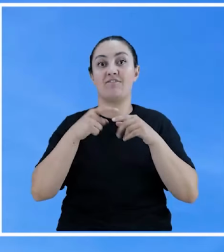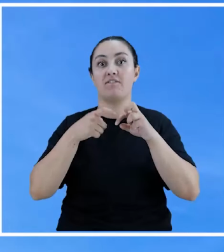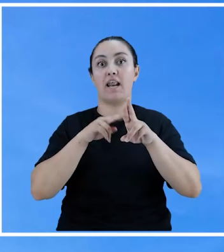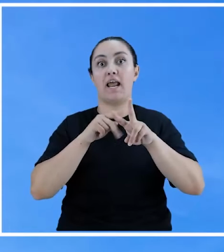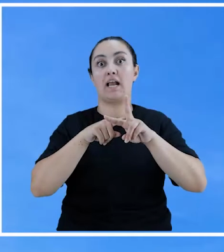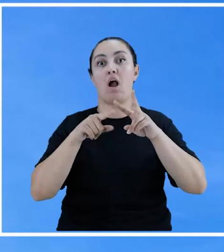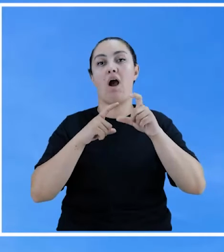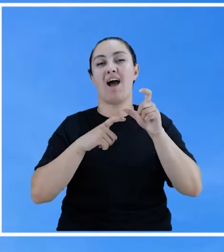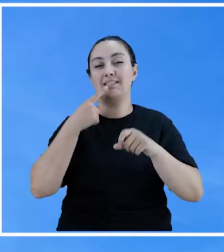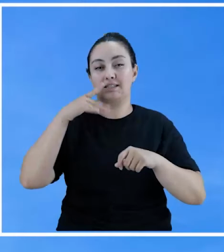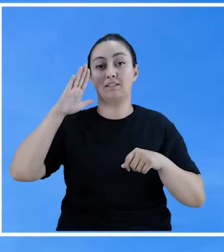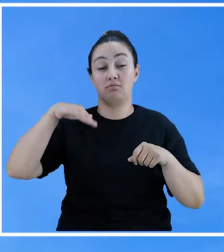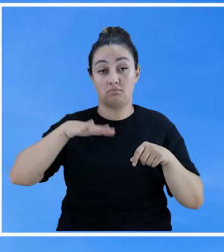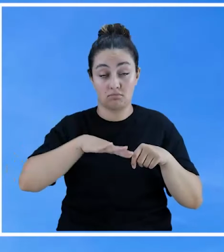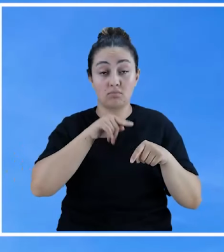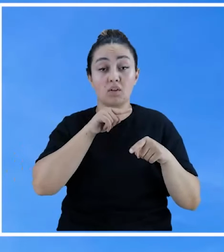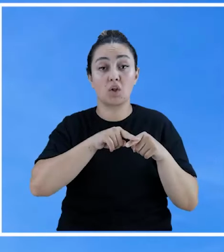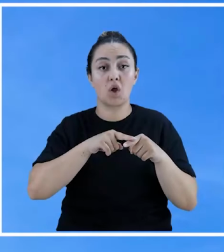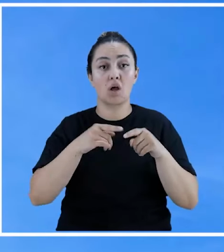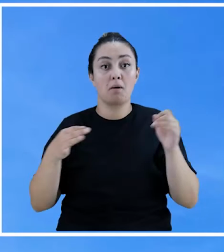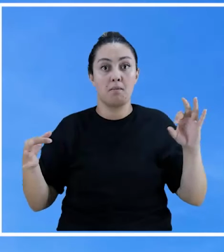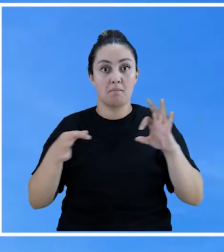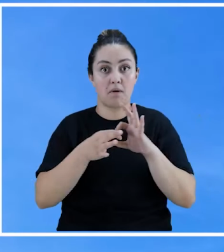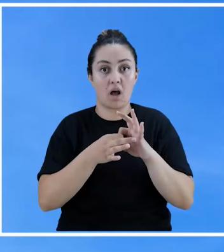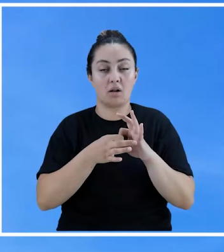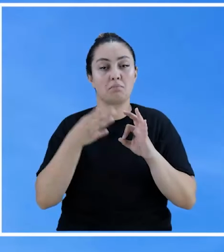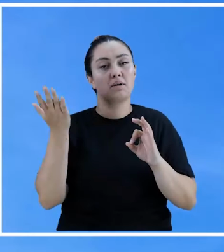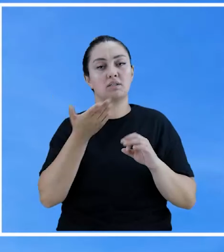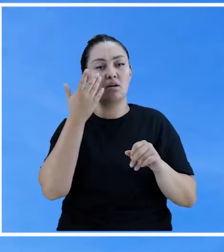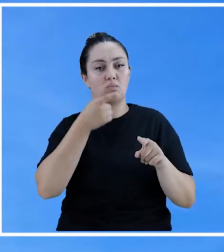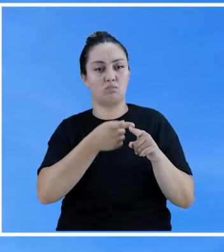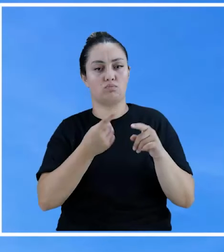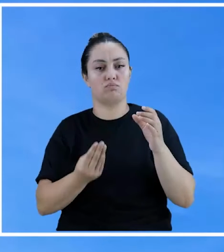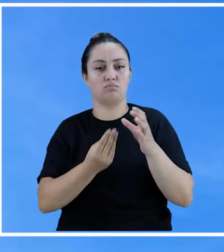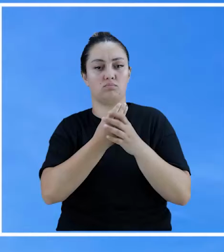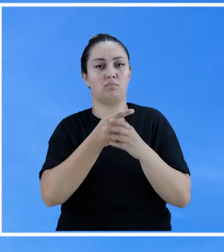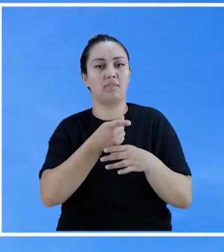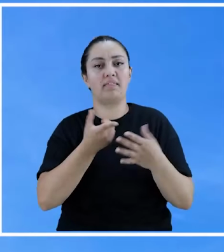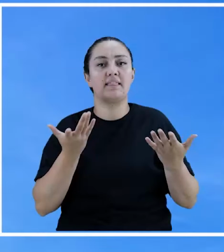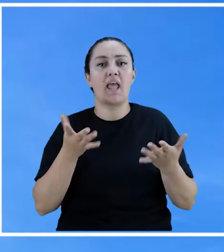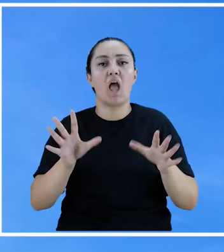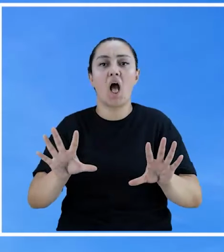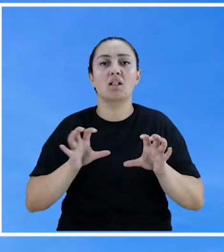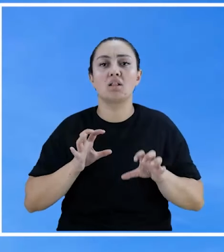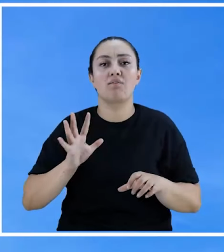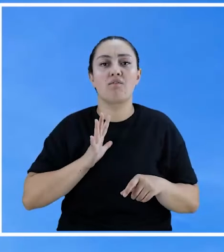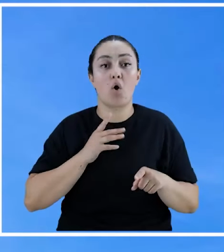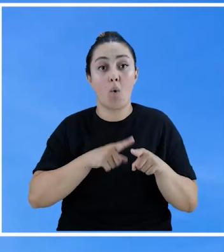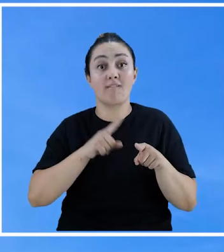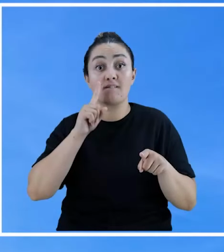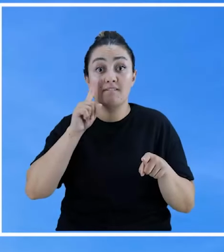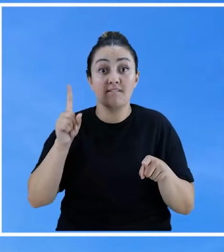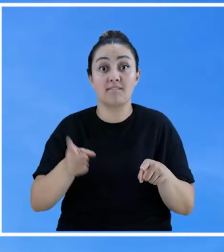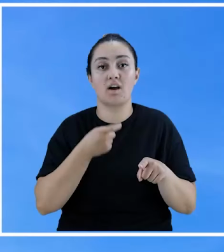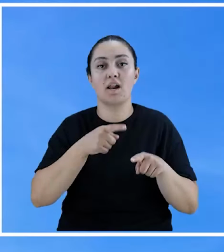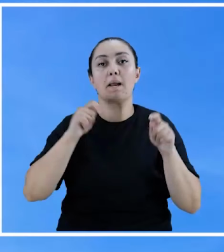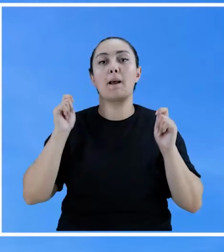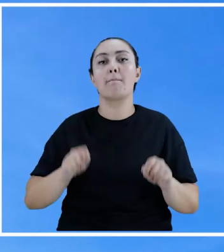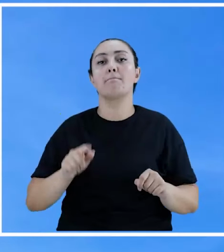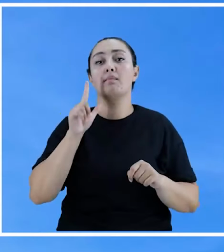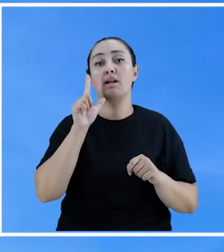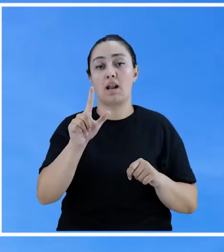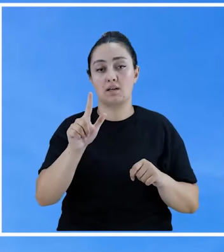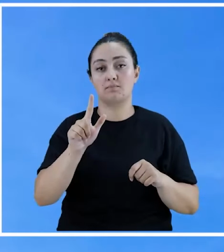dalgalarının frekansının rezonansa girmesini istemeyiz. Dolayısıyla işte o titreşimler birbirini nasıl etkileyecek? Onun farkında olarak bir